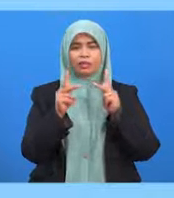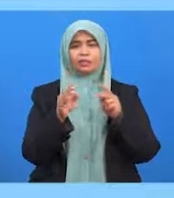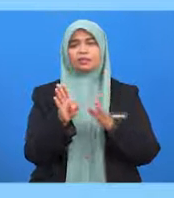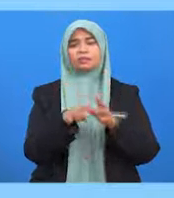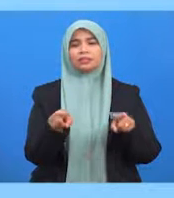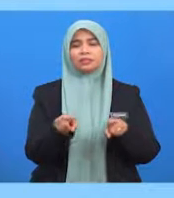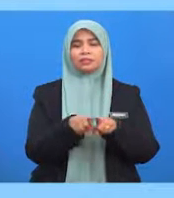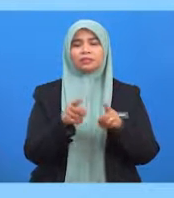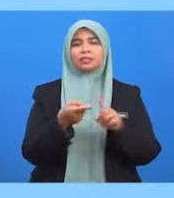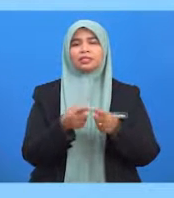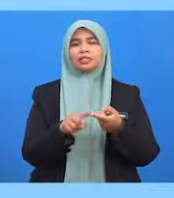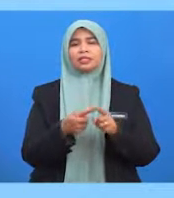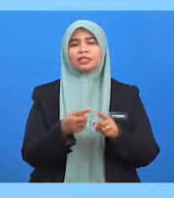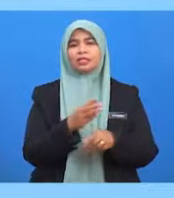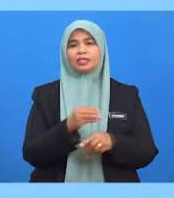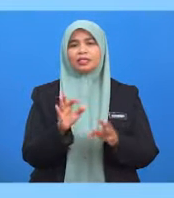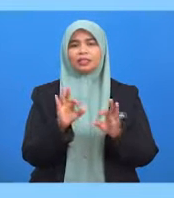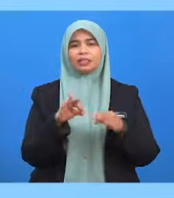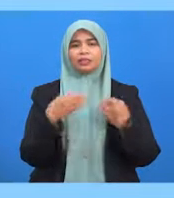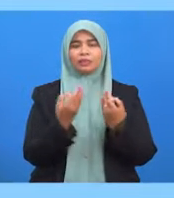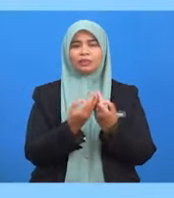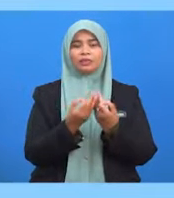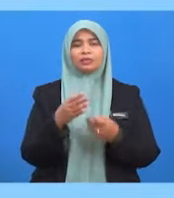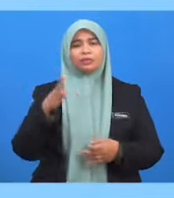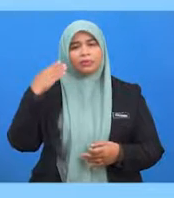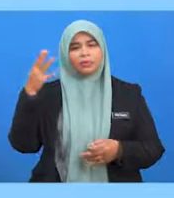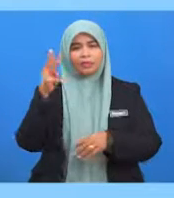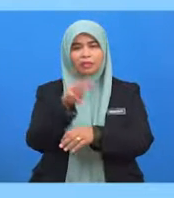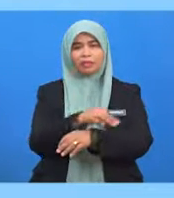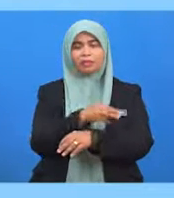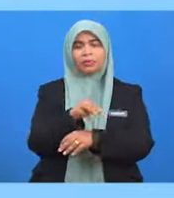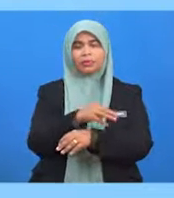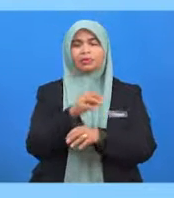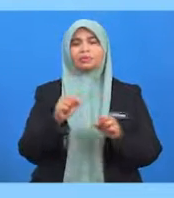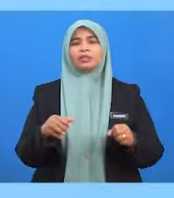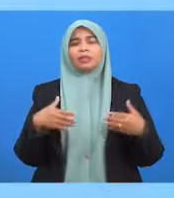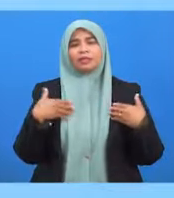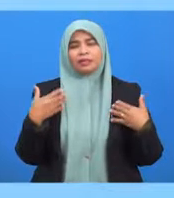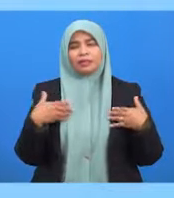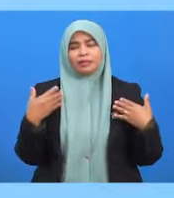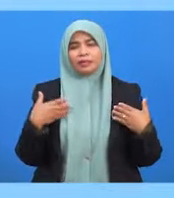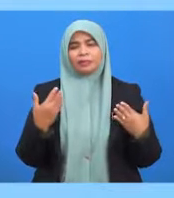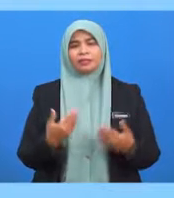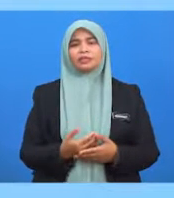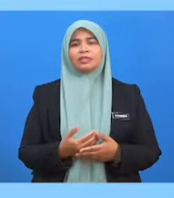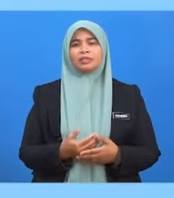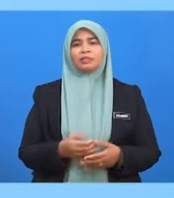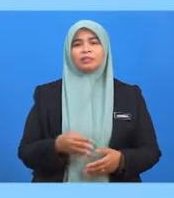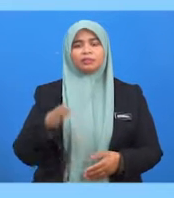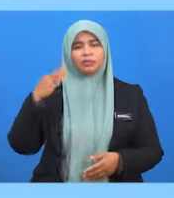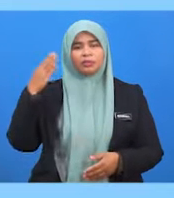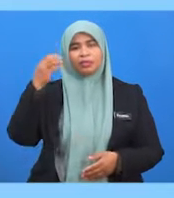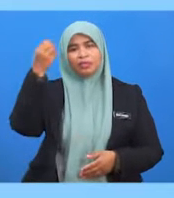dan keluarga. Bunyi muzik boleh menghiburkan dan menenangkan.